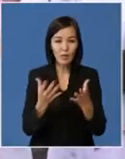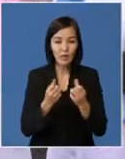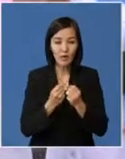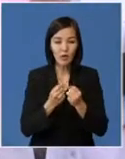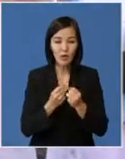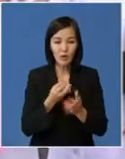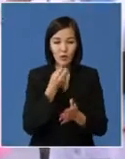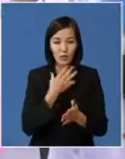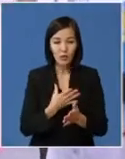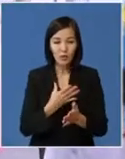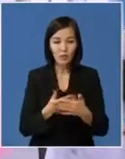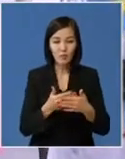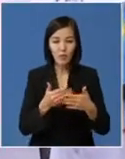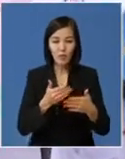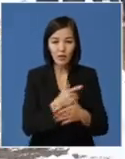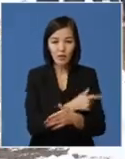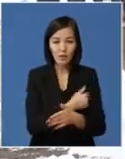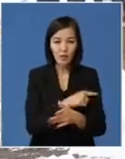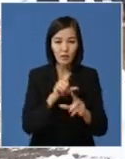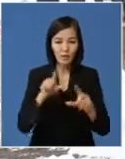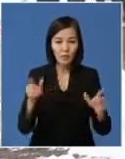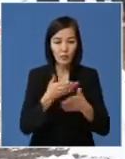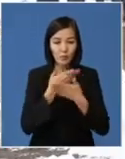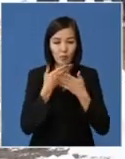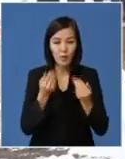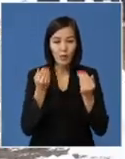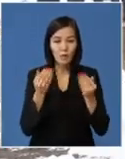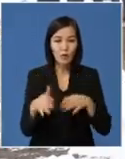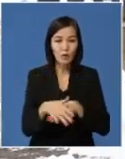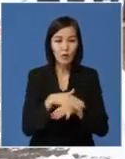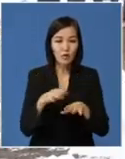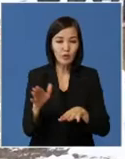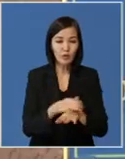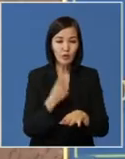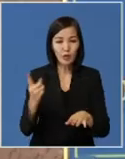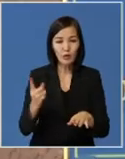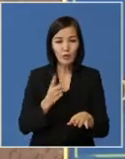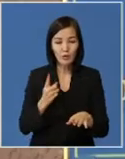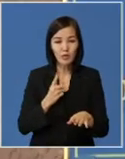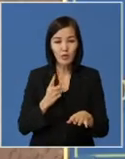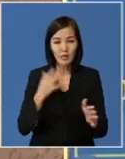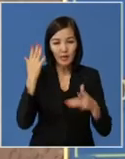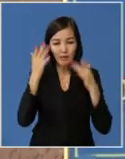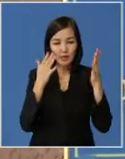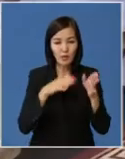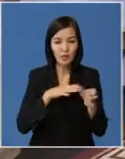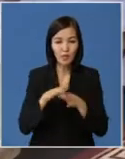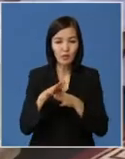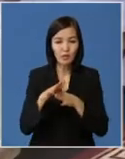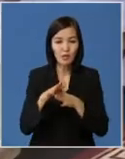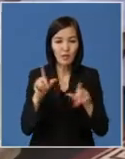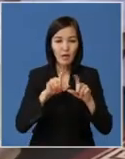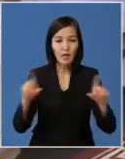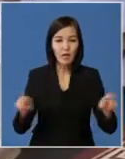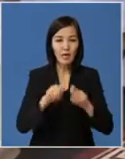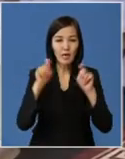ауылында осыған дейін медпункт атымен болмаған. Міне бүгін көпшіліктің көптен күткен бір қалауы орындалып, көңілдері көтеріліп отыр. Ауа-райы